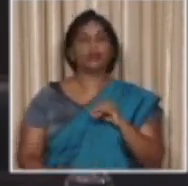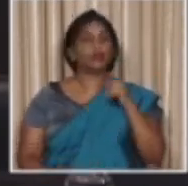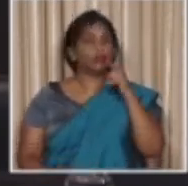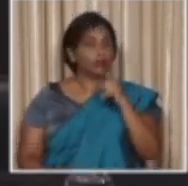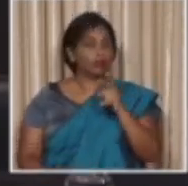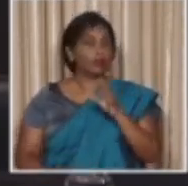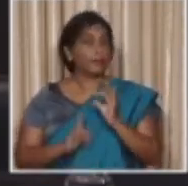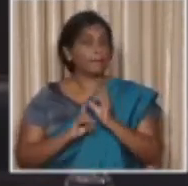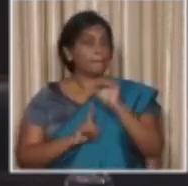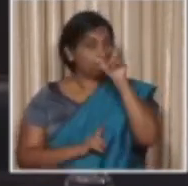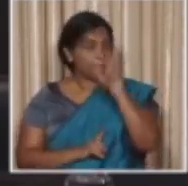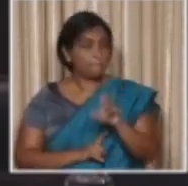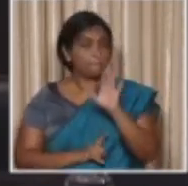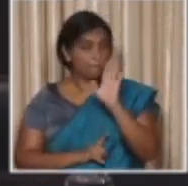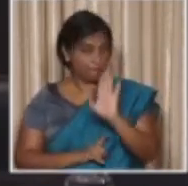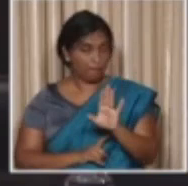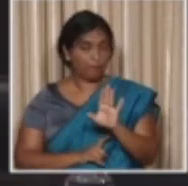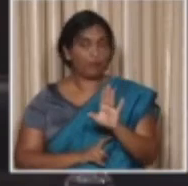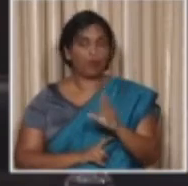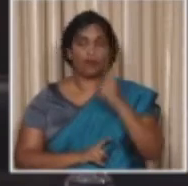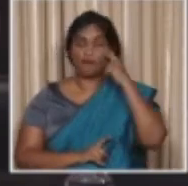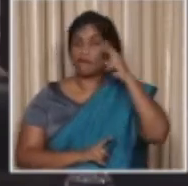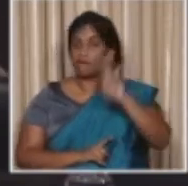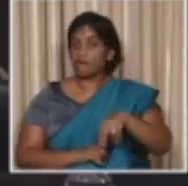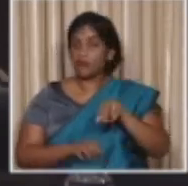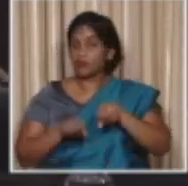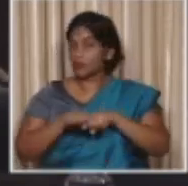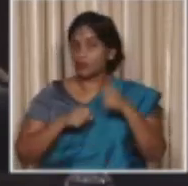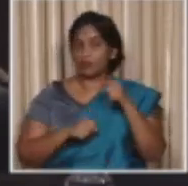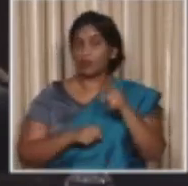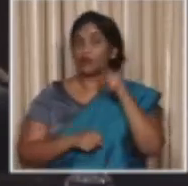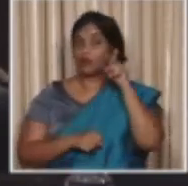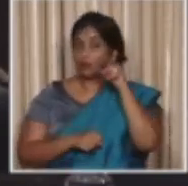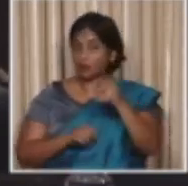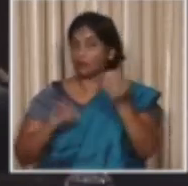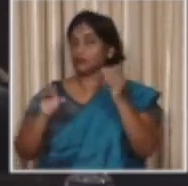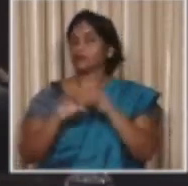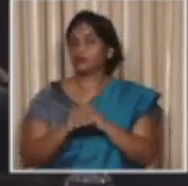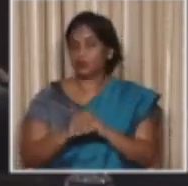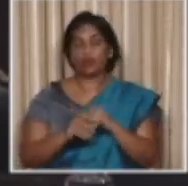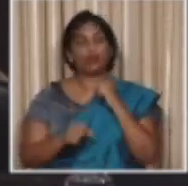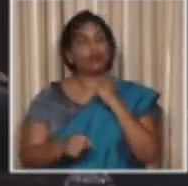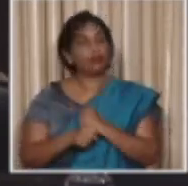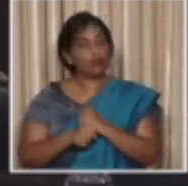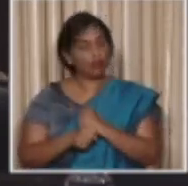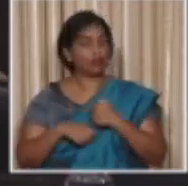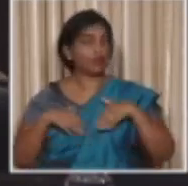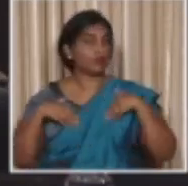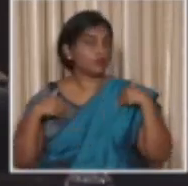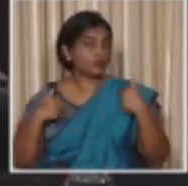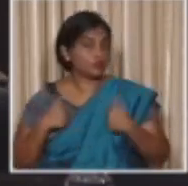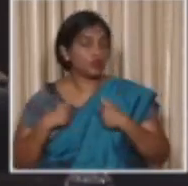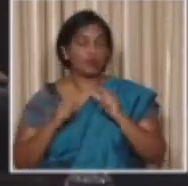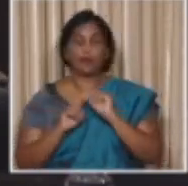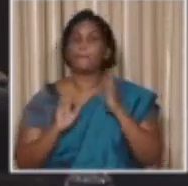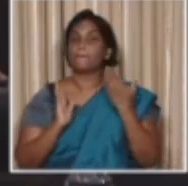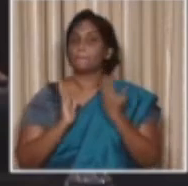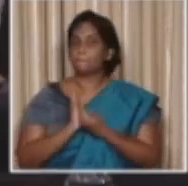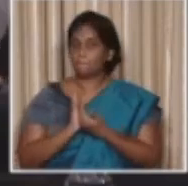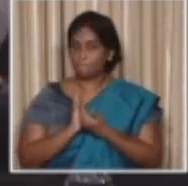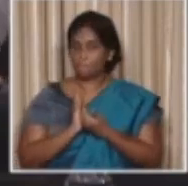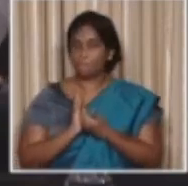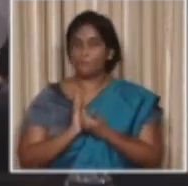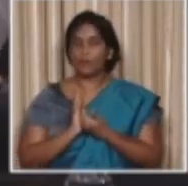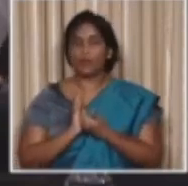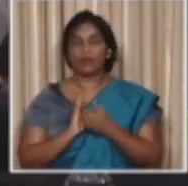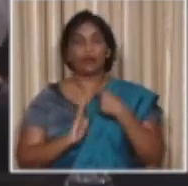ඔබතුමාට පුද්ගලිකව එන විශ්වාස භංගයකට වඩා ඔබතුමා නියෝජනය කරන ආණ්ඩුවේ සෞඛ්‍ය ප්‍රතිපත්තිය මේ